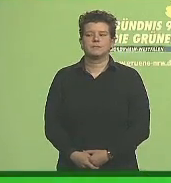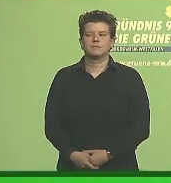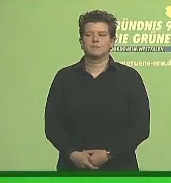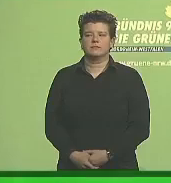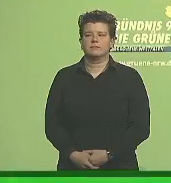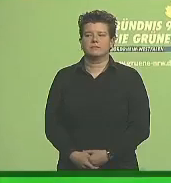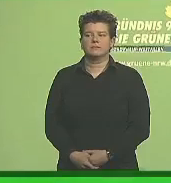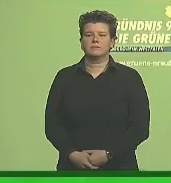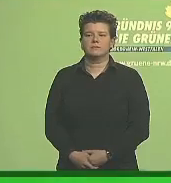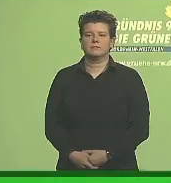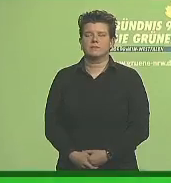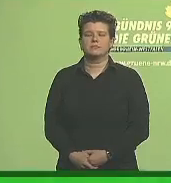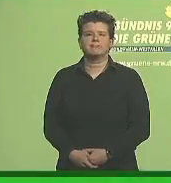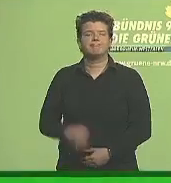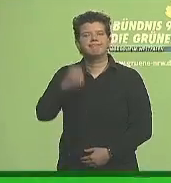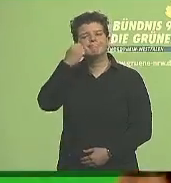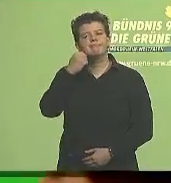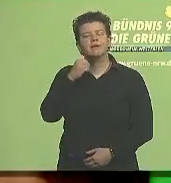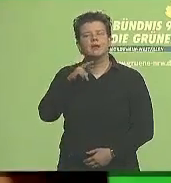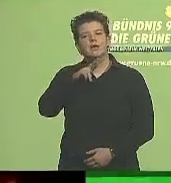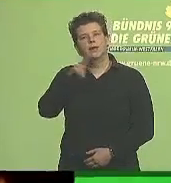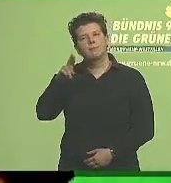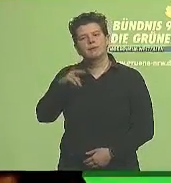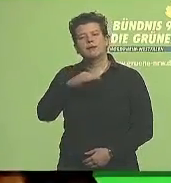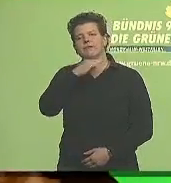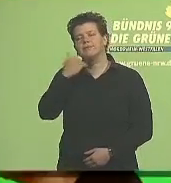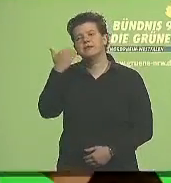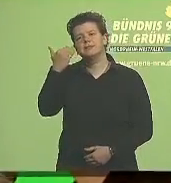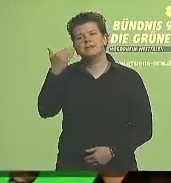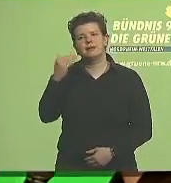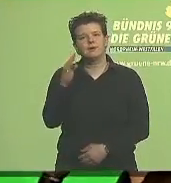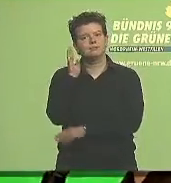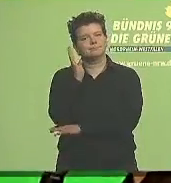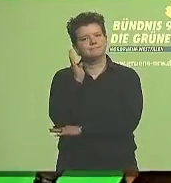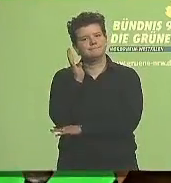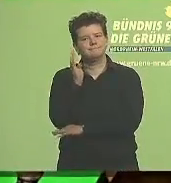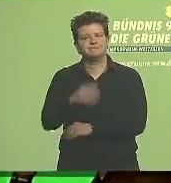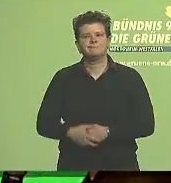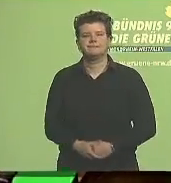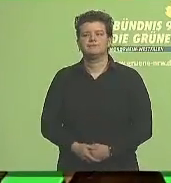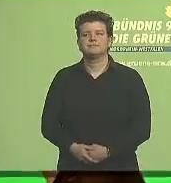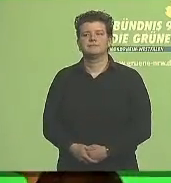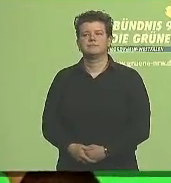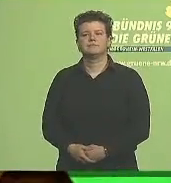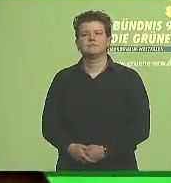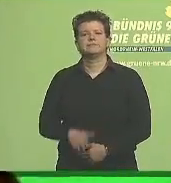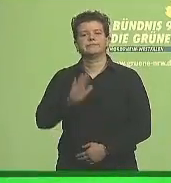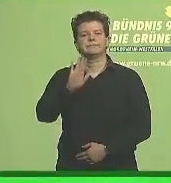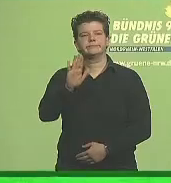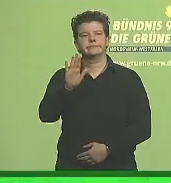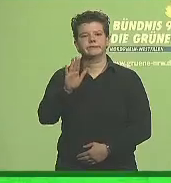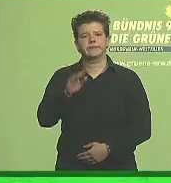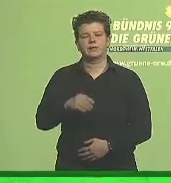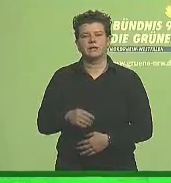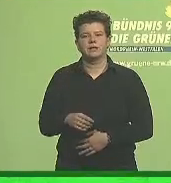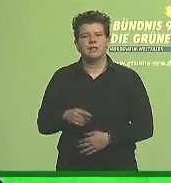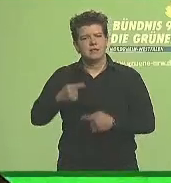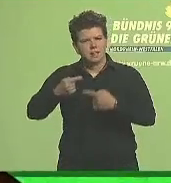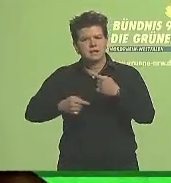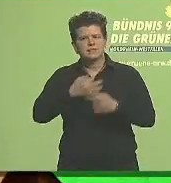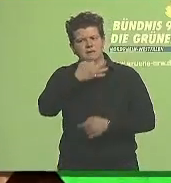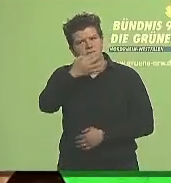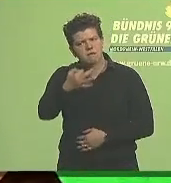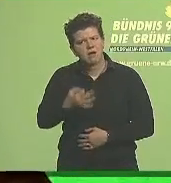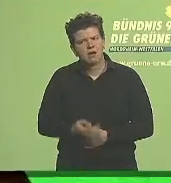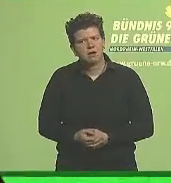Ja, geht das? Liebe Rebecca, danke für deine Rede und deine letzte Frage. Ja,